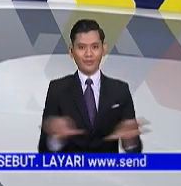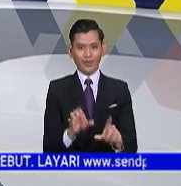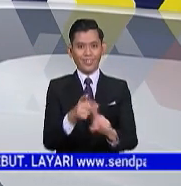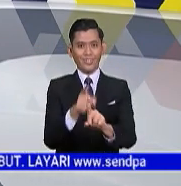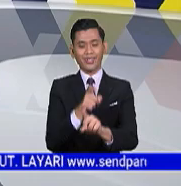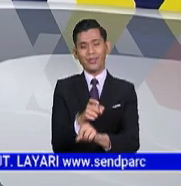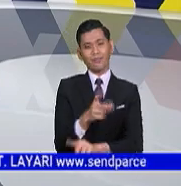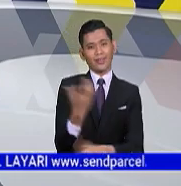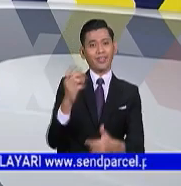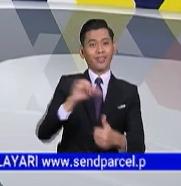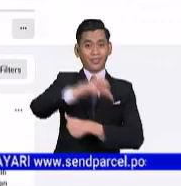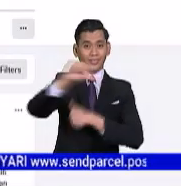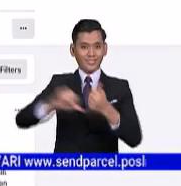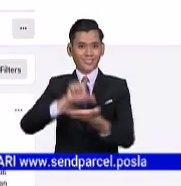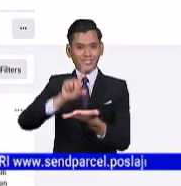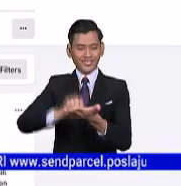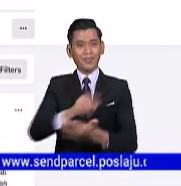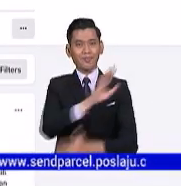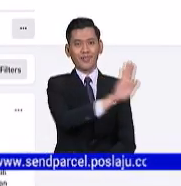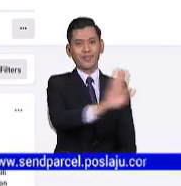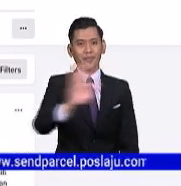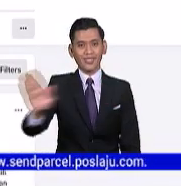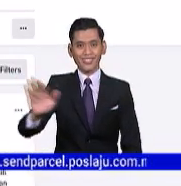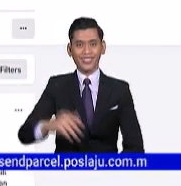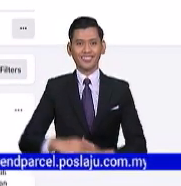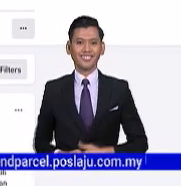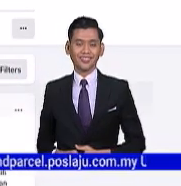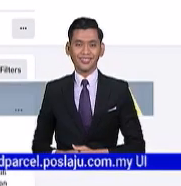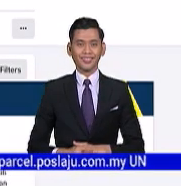laman sosial masing-masing.